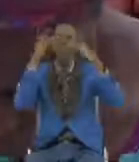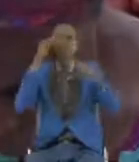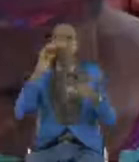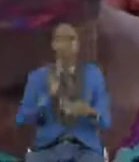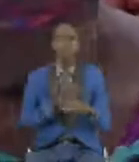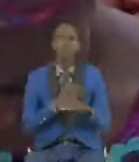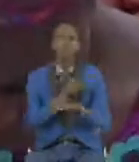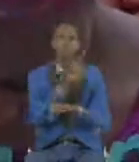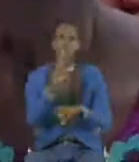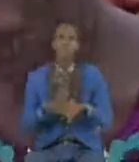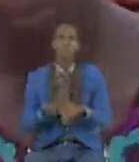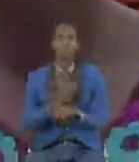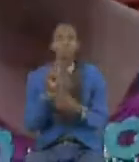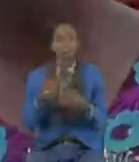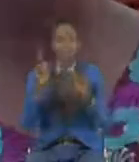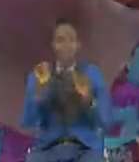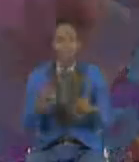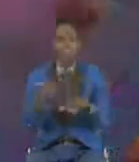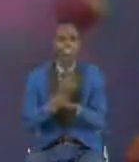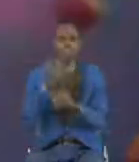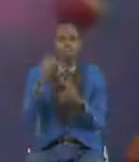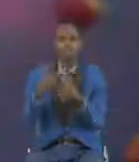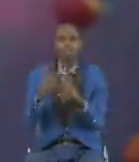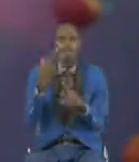nation. Quand ils peuvent prendre la parole de Dieu